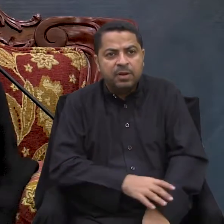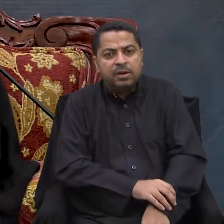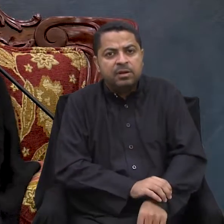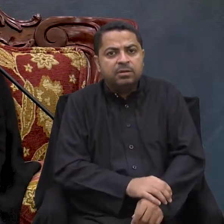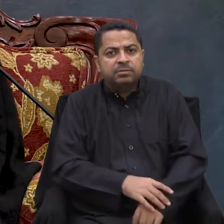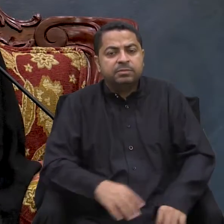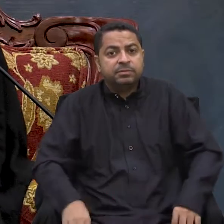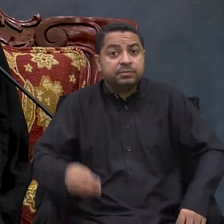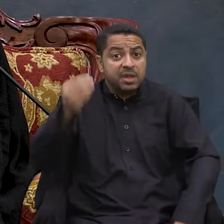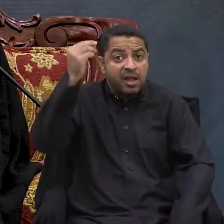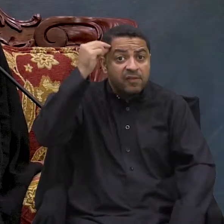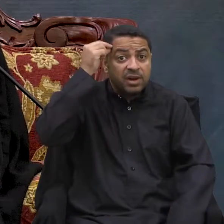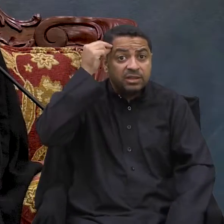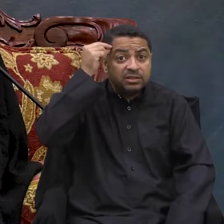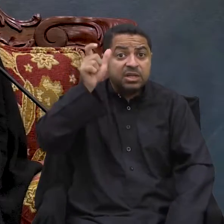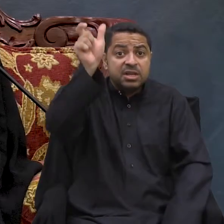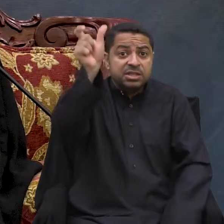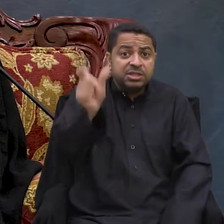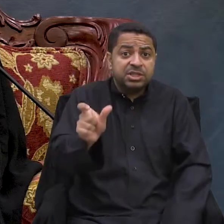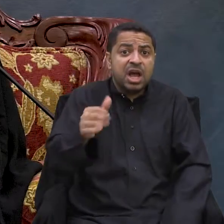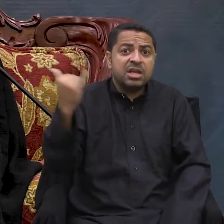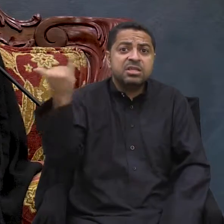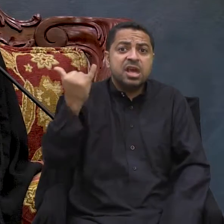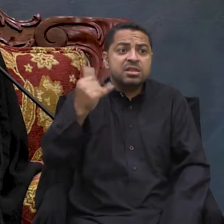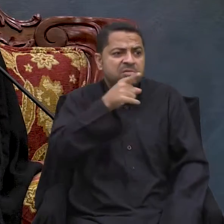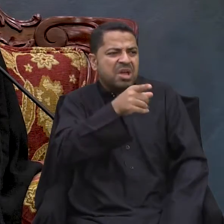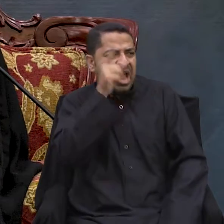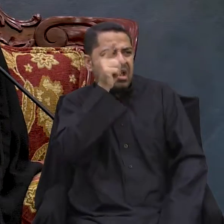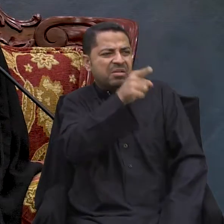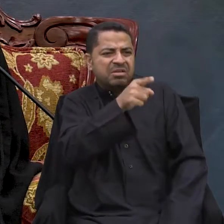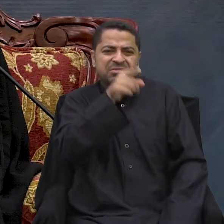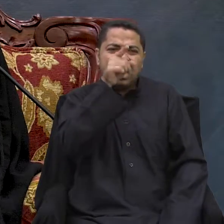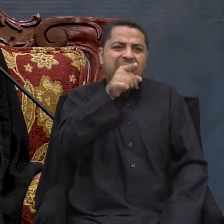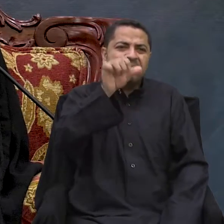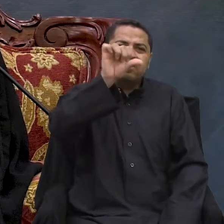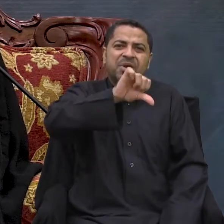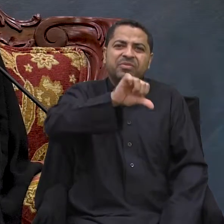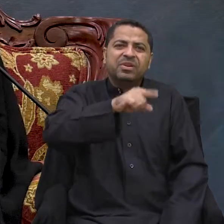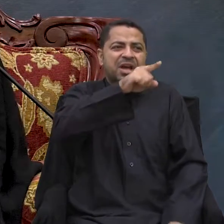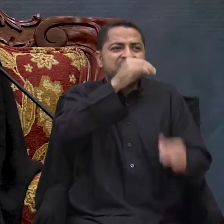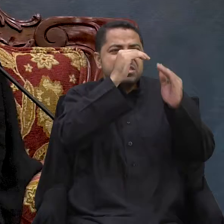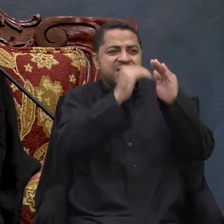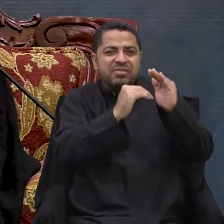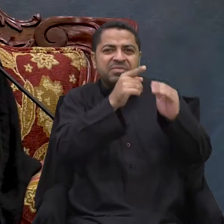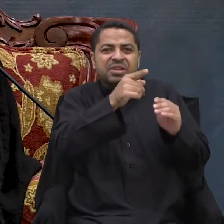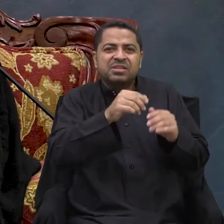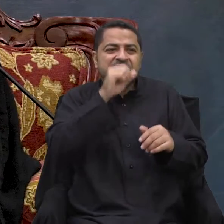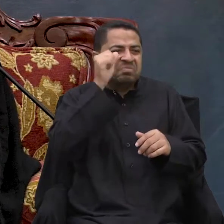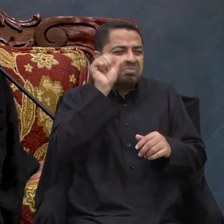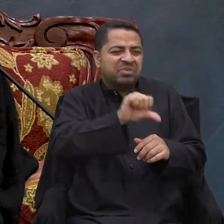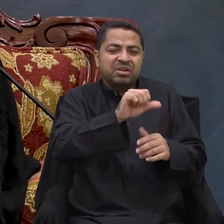لا يكن هم الإنسان الانتقاد والانتقاص،